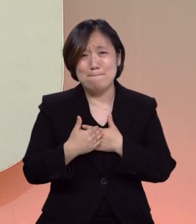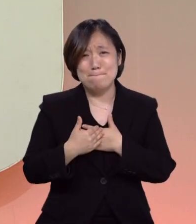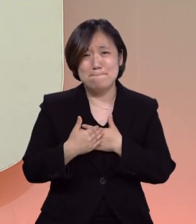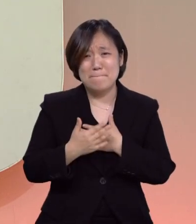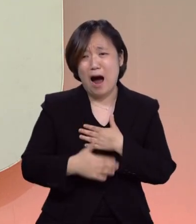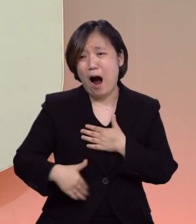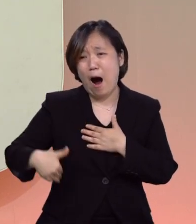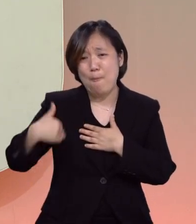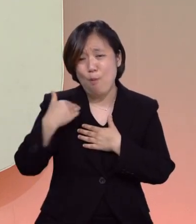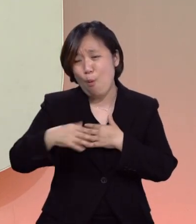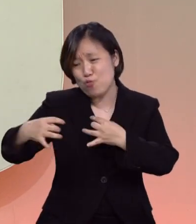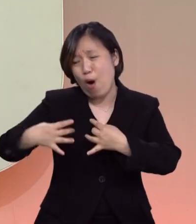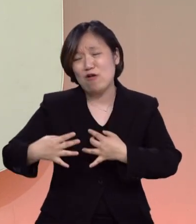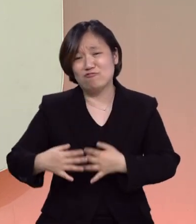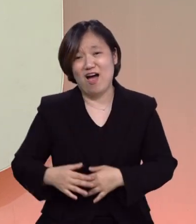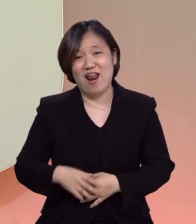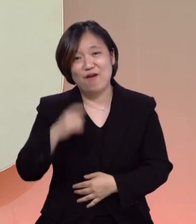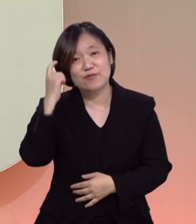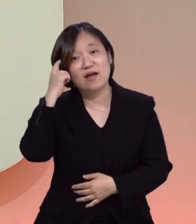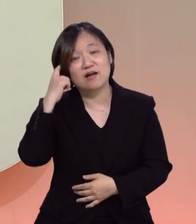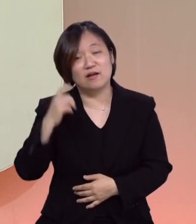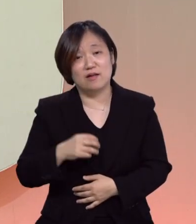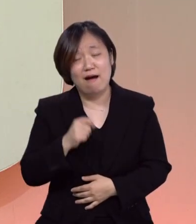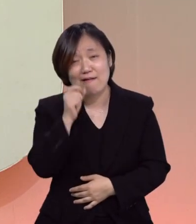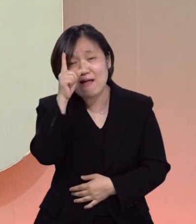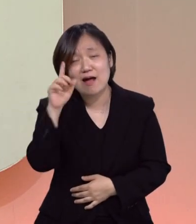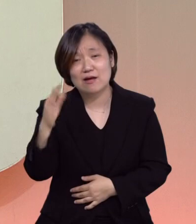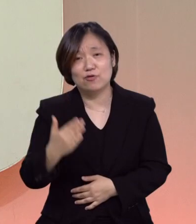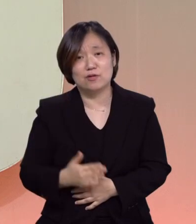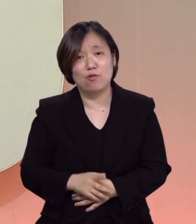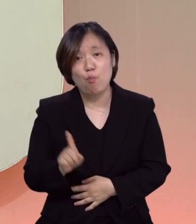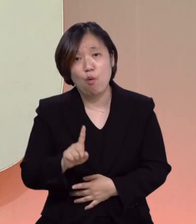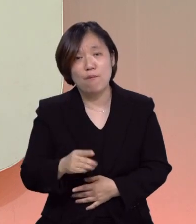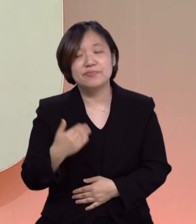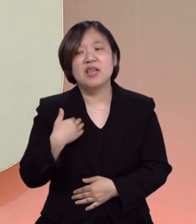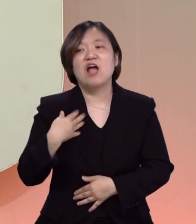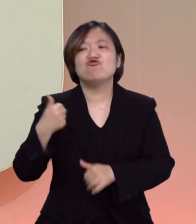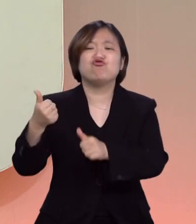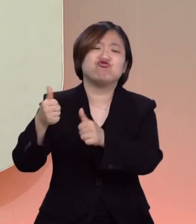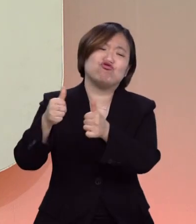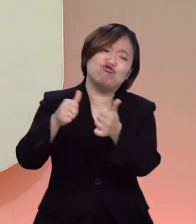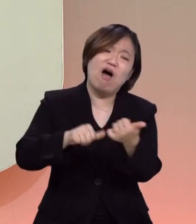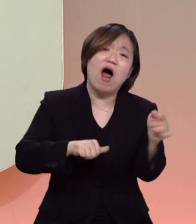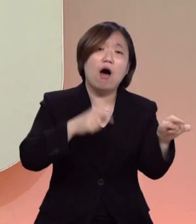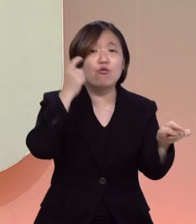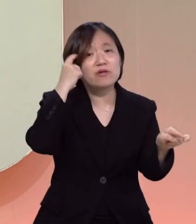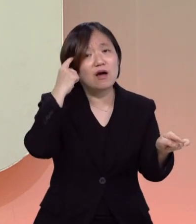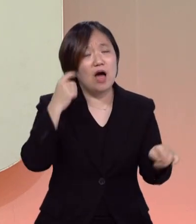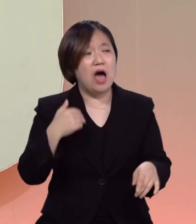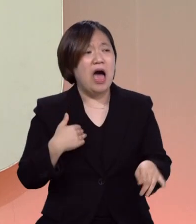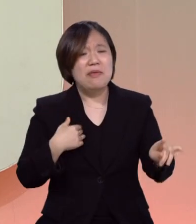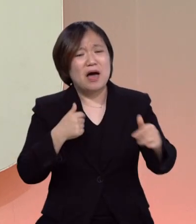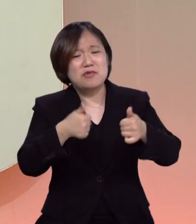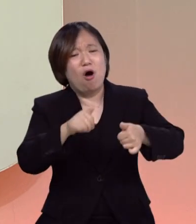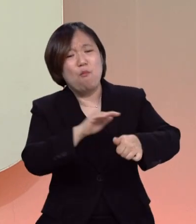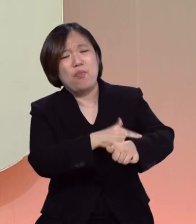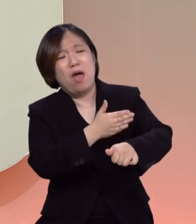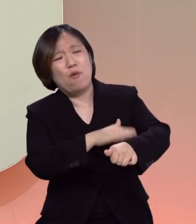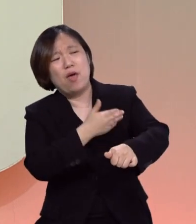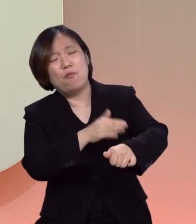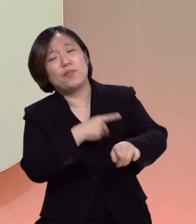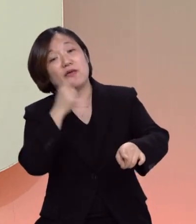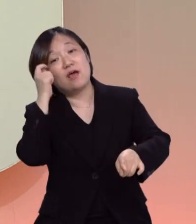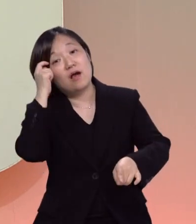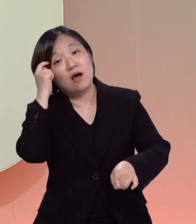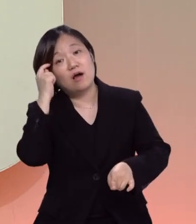거예요 내가 다 죽어간다 생각했는데 나는 도저히 못한다 생각했는데 이러다